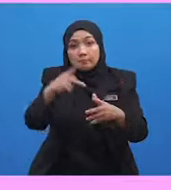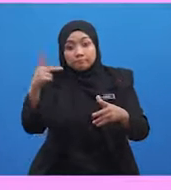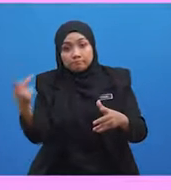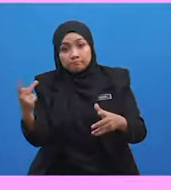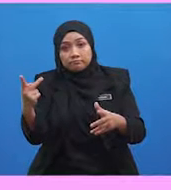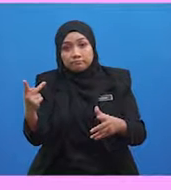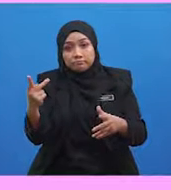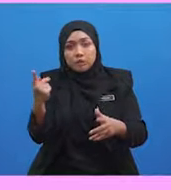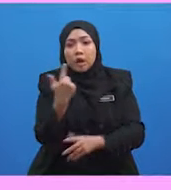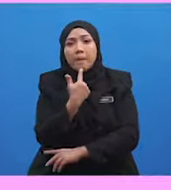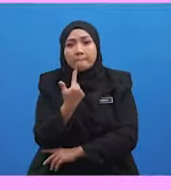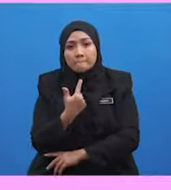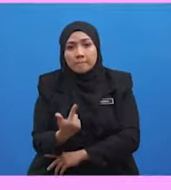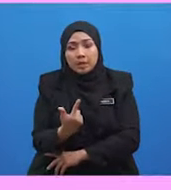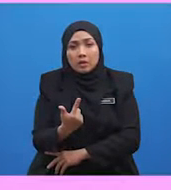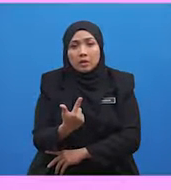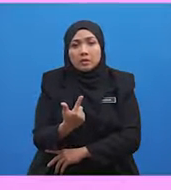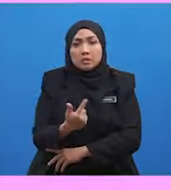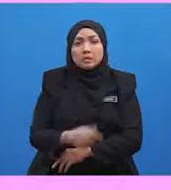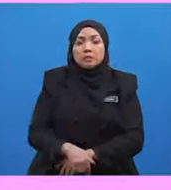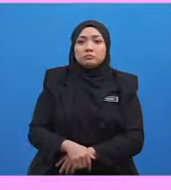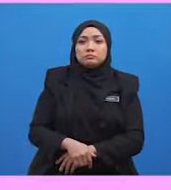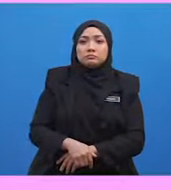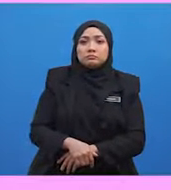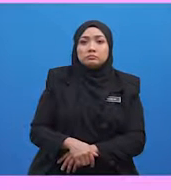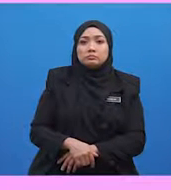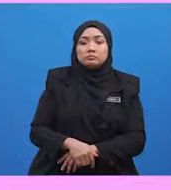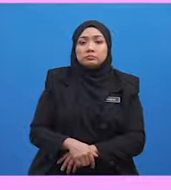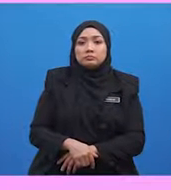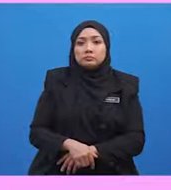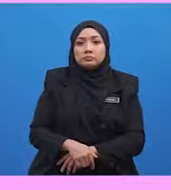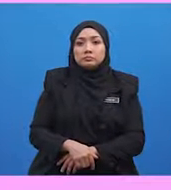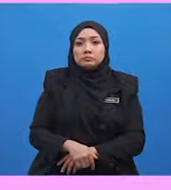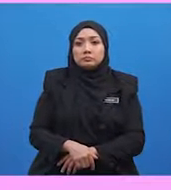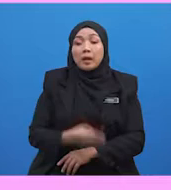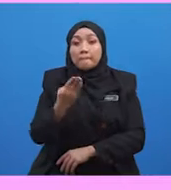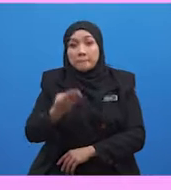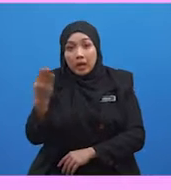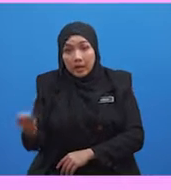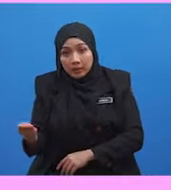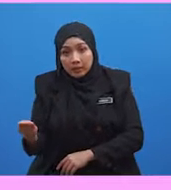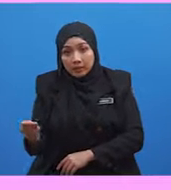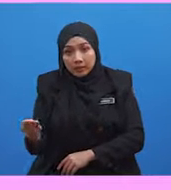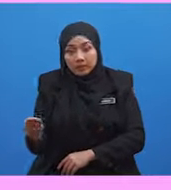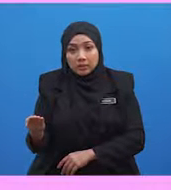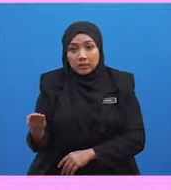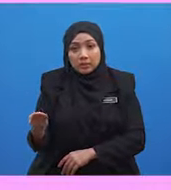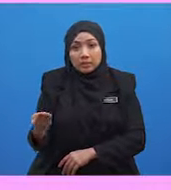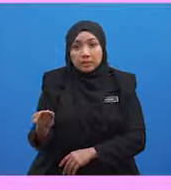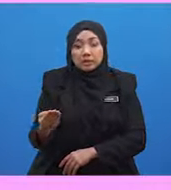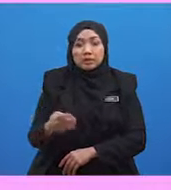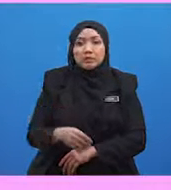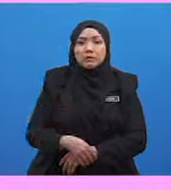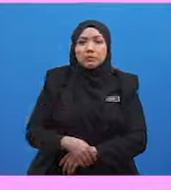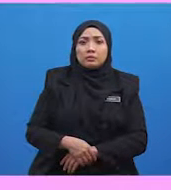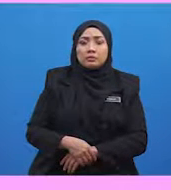lama, lapuk atau tradisional. Serta bahan mentah pula ialah bahan mentah